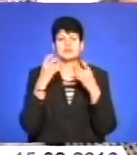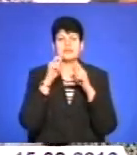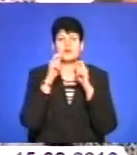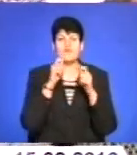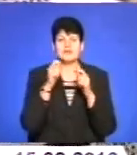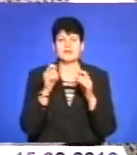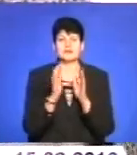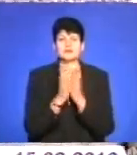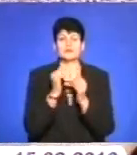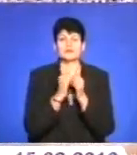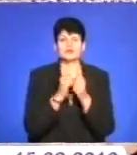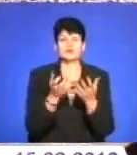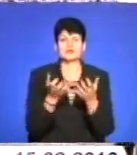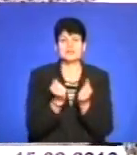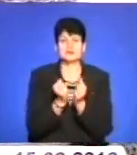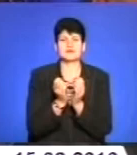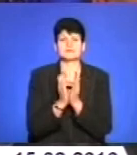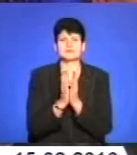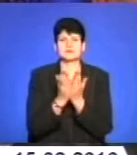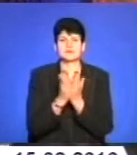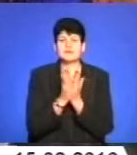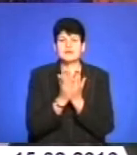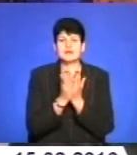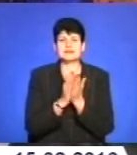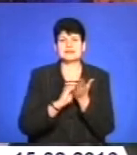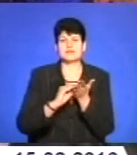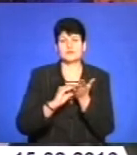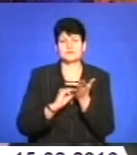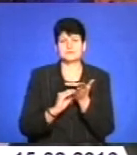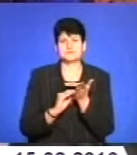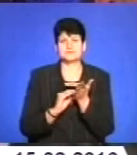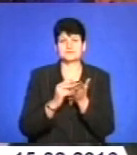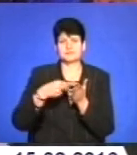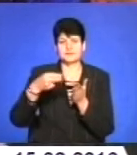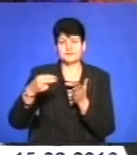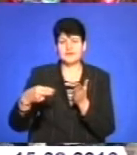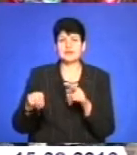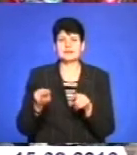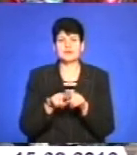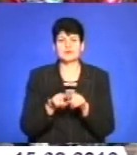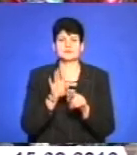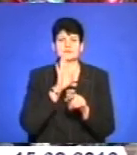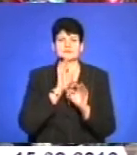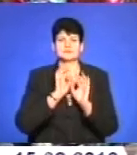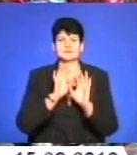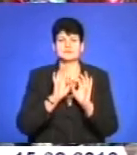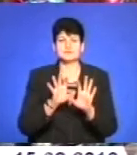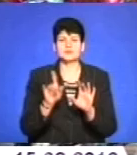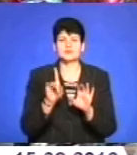кожен гість безкоштовно отримав збірку Лариси Миргородської за автографом авторки. Також поетеса поділилася з читачами,